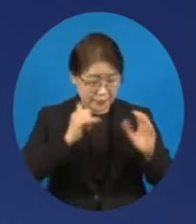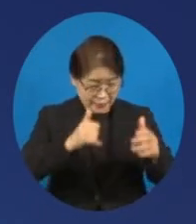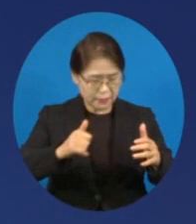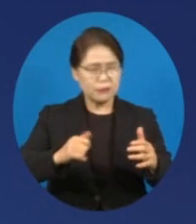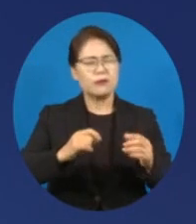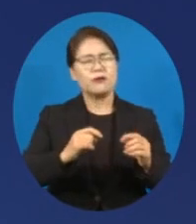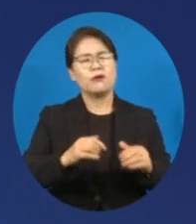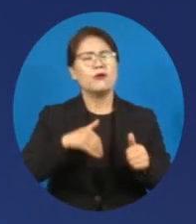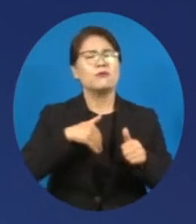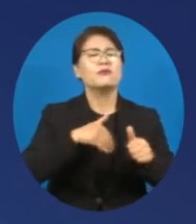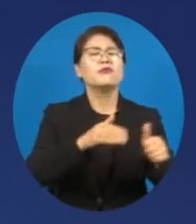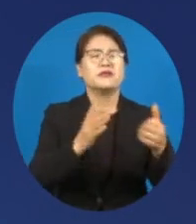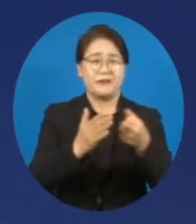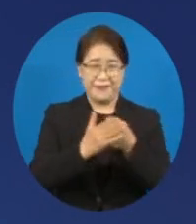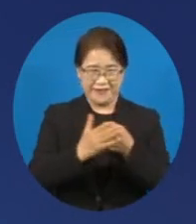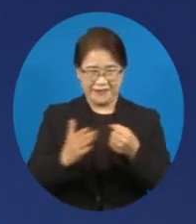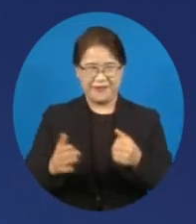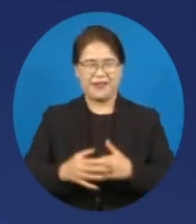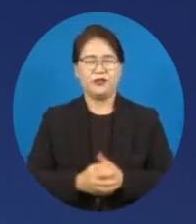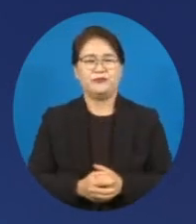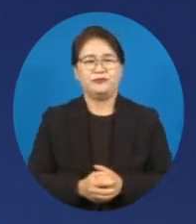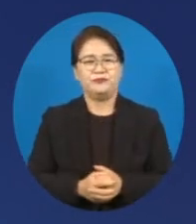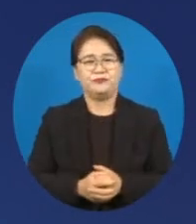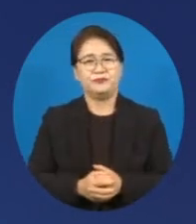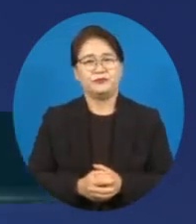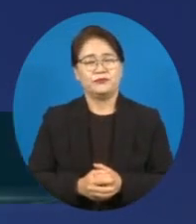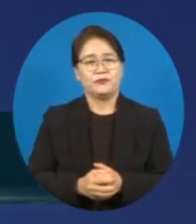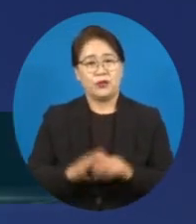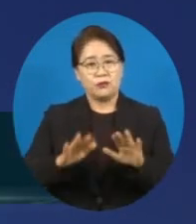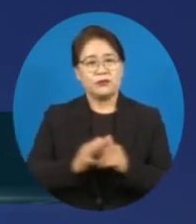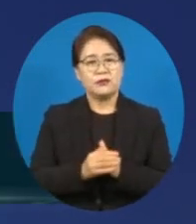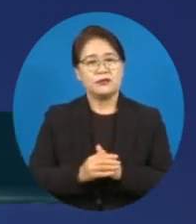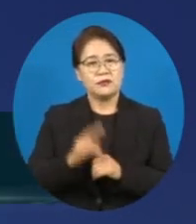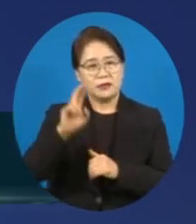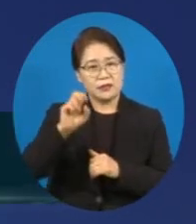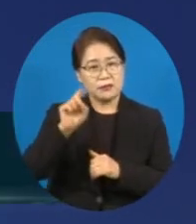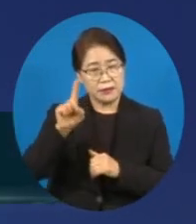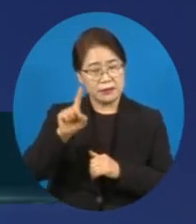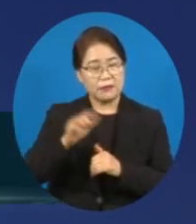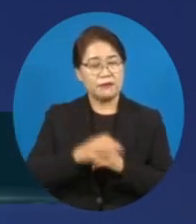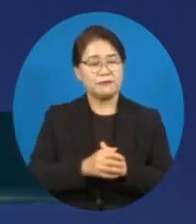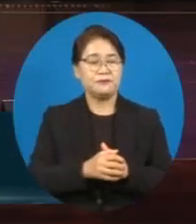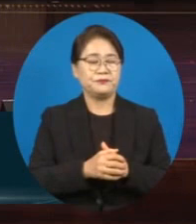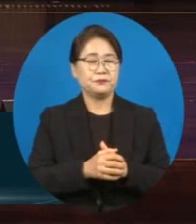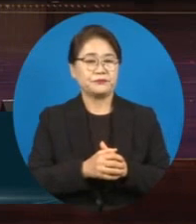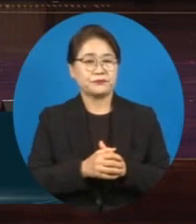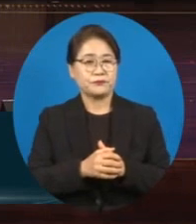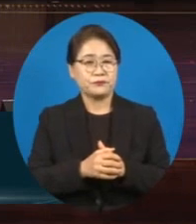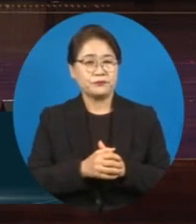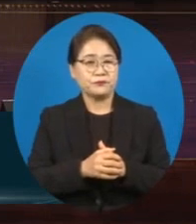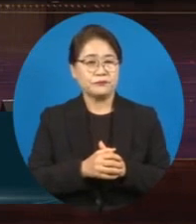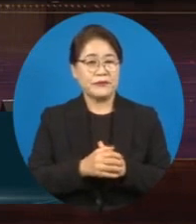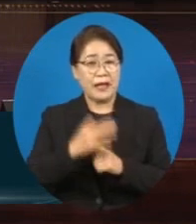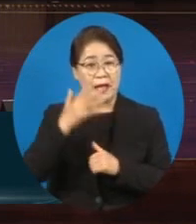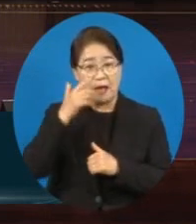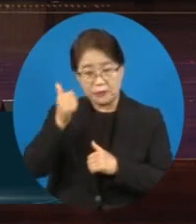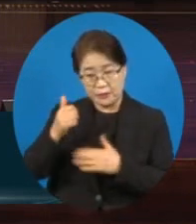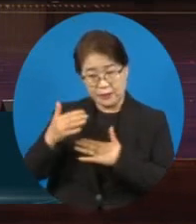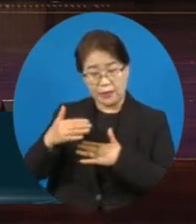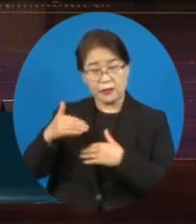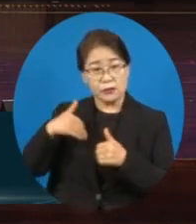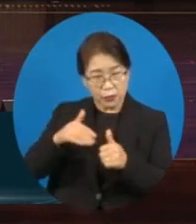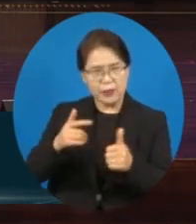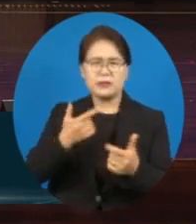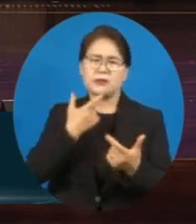보내셨기 때문입니다 자 21절 하반절의 말씀을 한번 읽겠습니다 다 같이요 아버지께서 나를